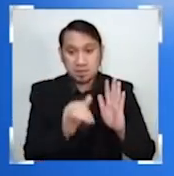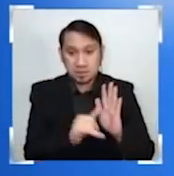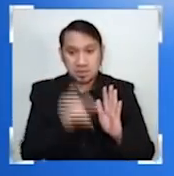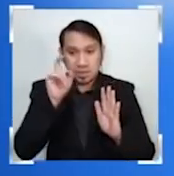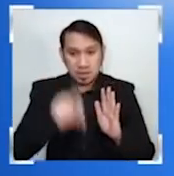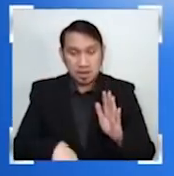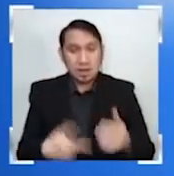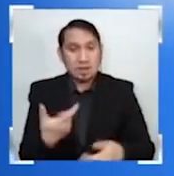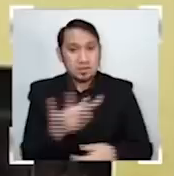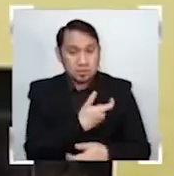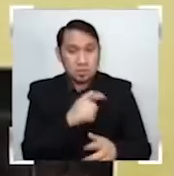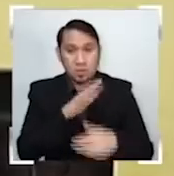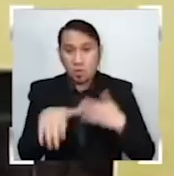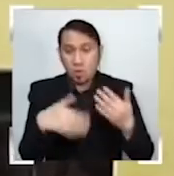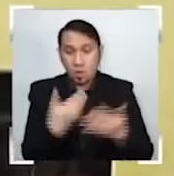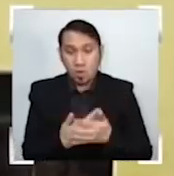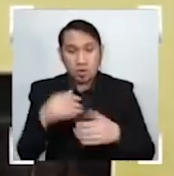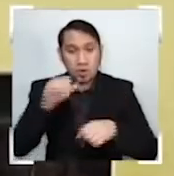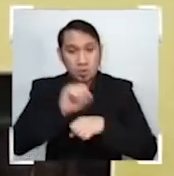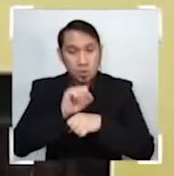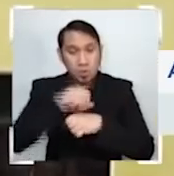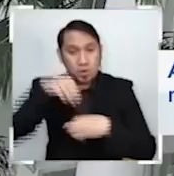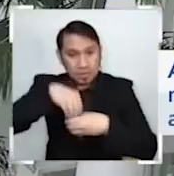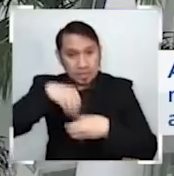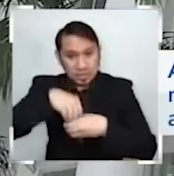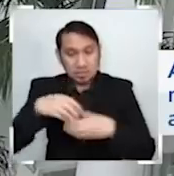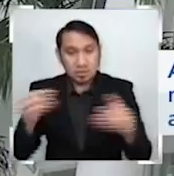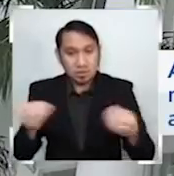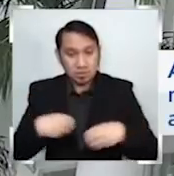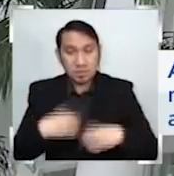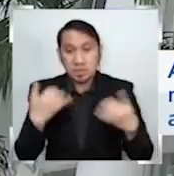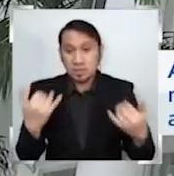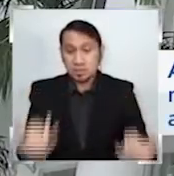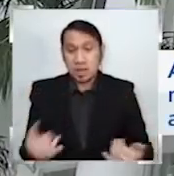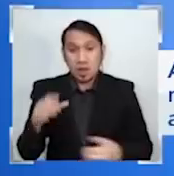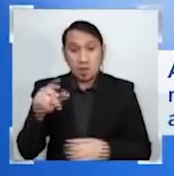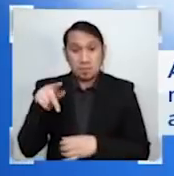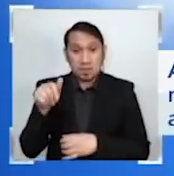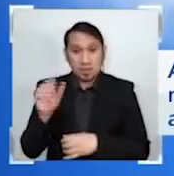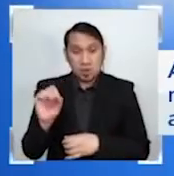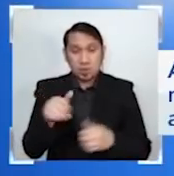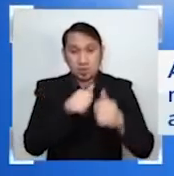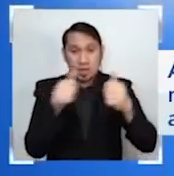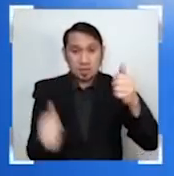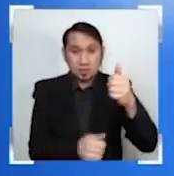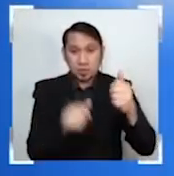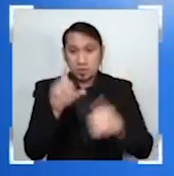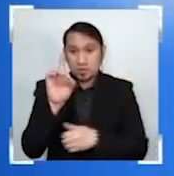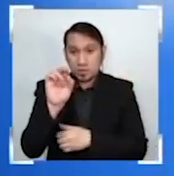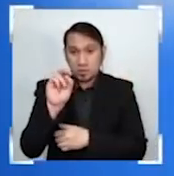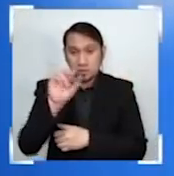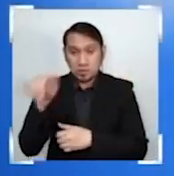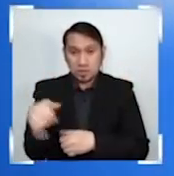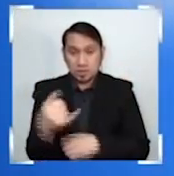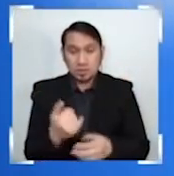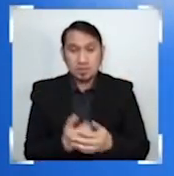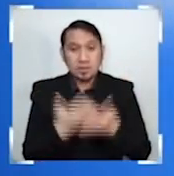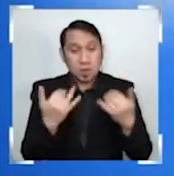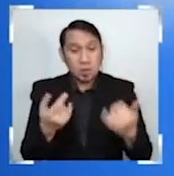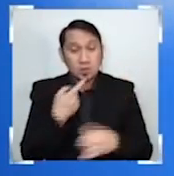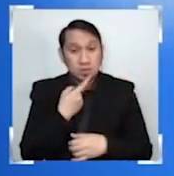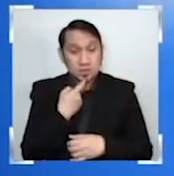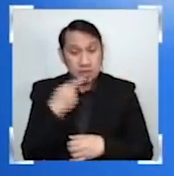bakunado ang mga on-site worker. Ang Public Attorney's Office ay nasa ilalim ng DOJ. Paalala ng kalihim, dapat sumailalim